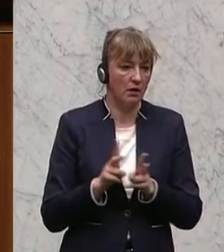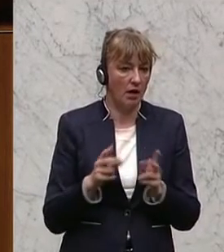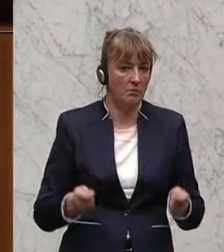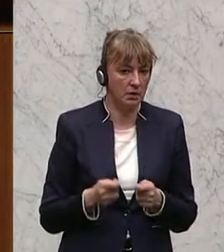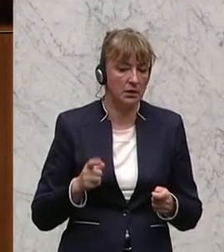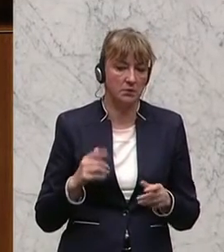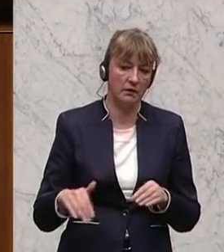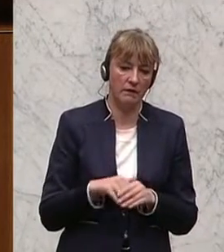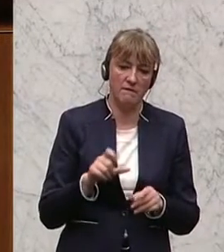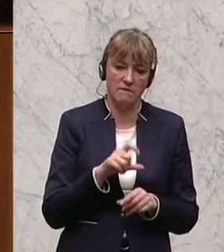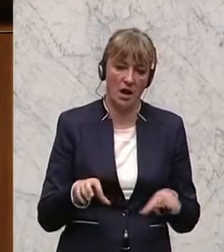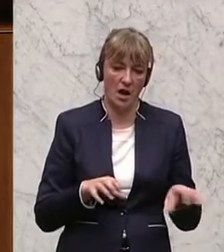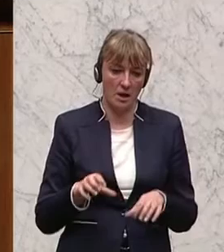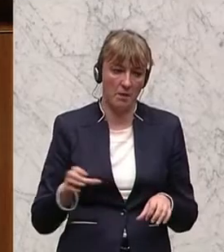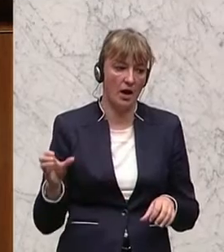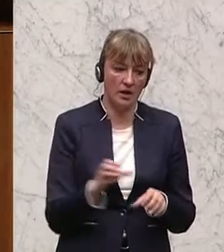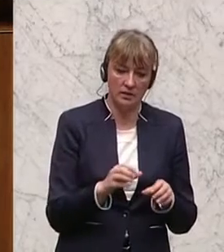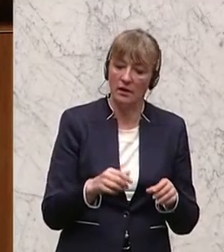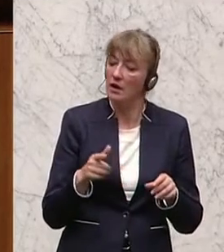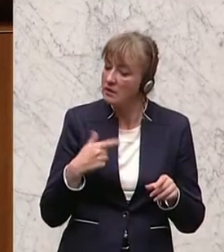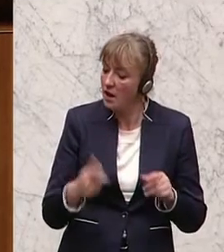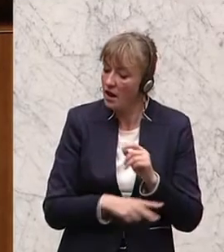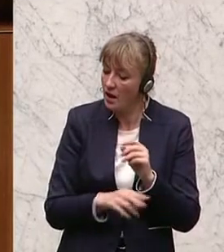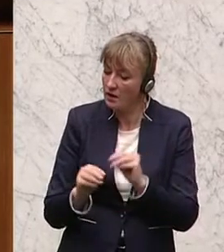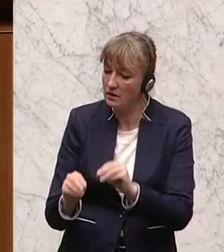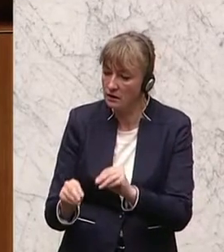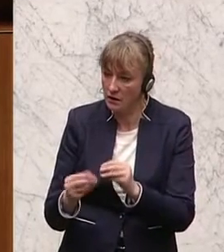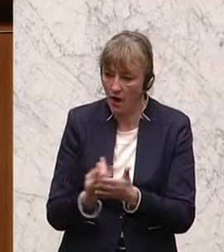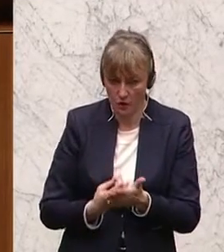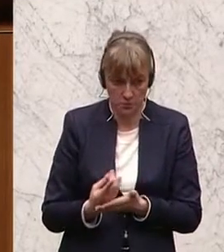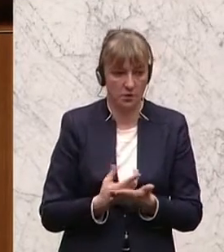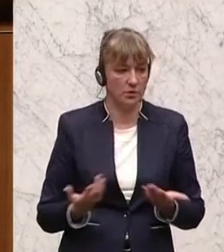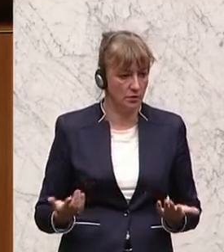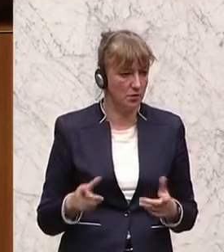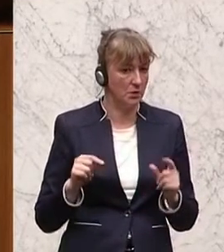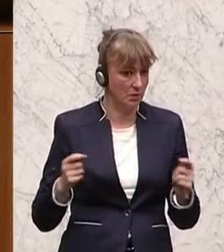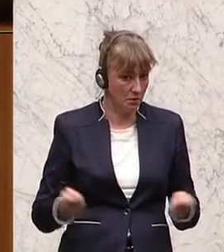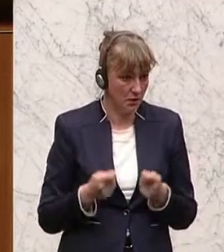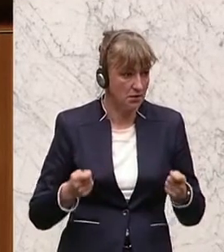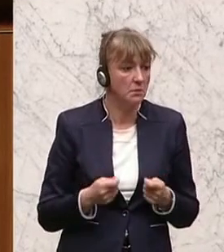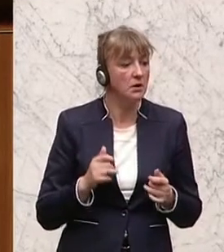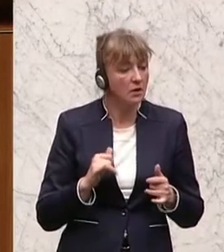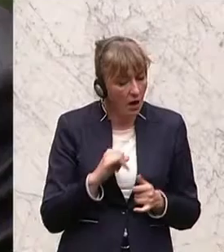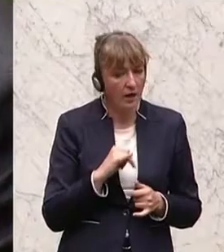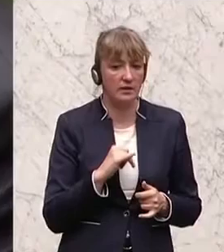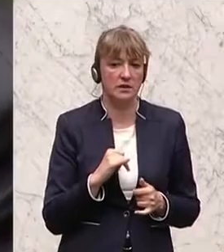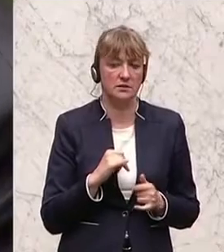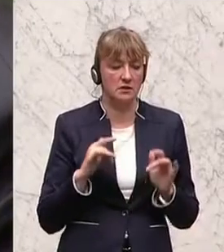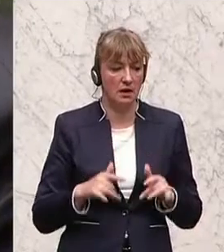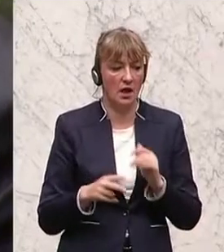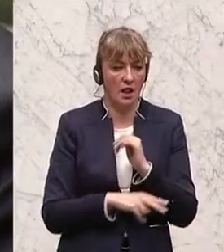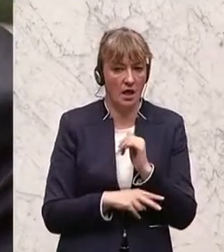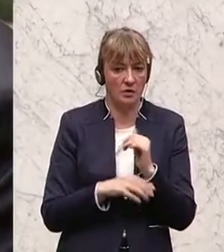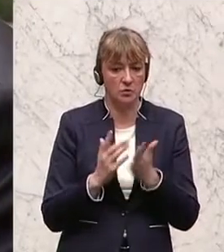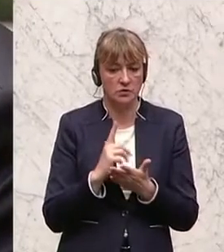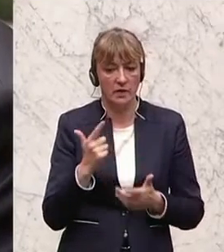stellt einen Facharbeiter ab, um den Lehrling dementsprechend auszubilden. Und glauben Sie mir, die Betriebe sind interessiert daran, dass der Lehrling